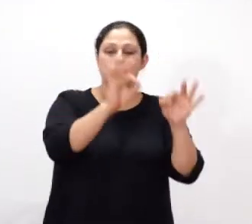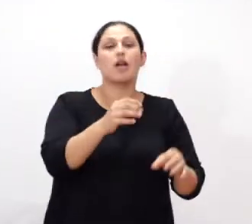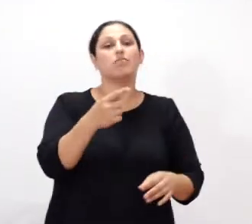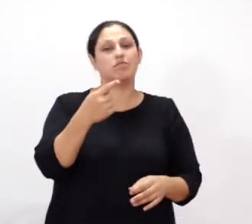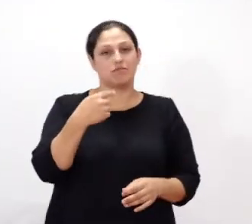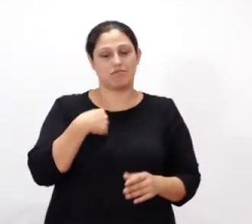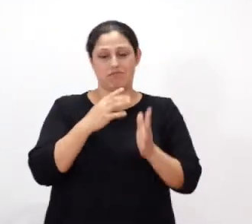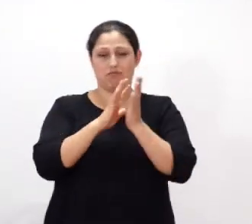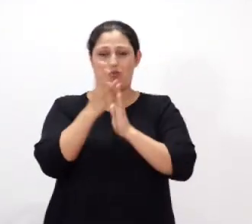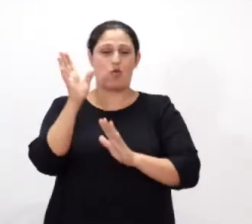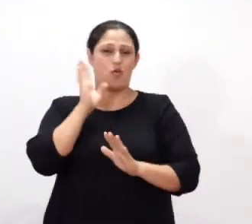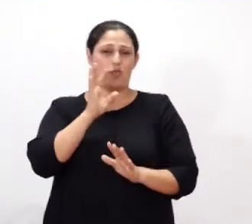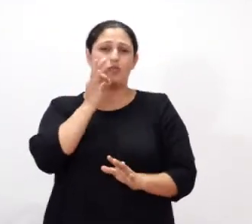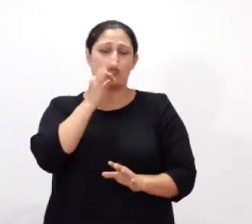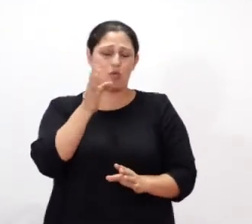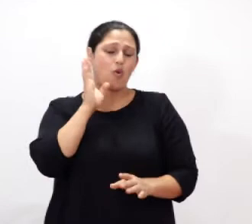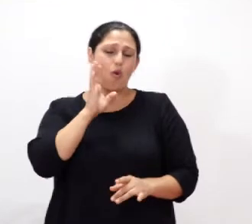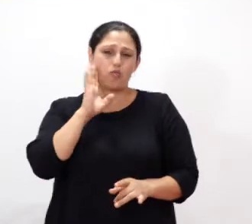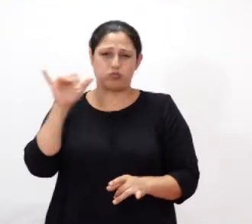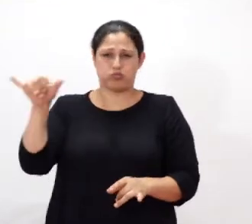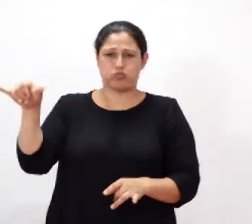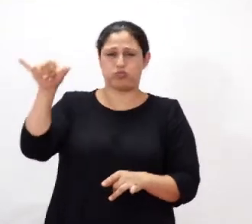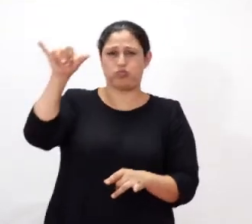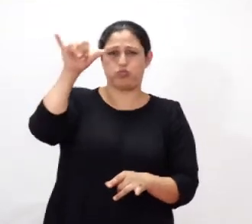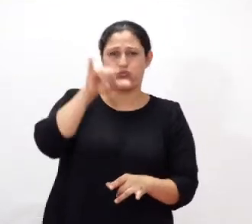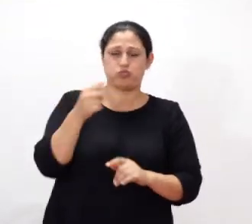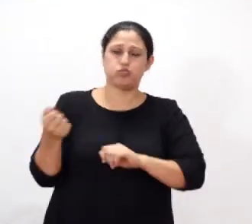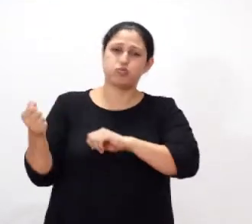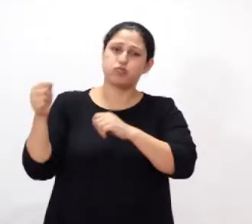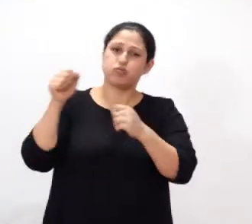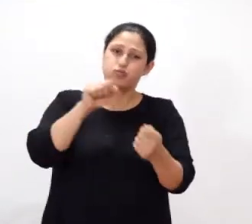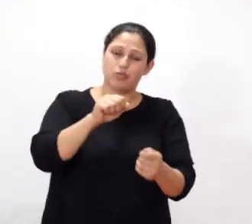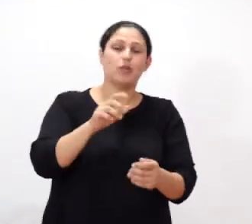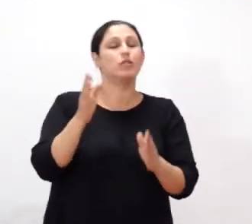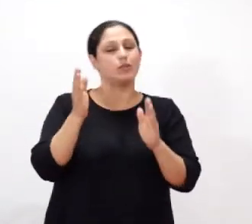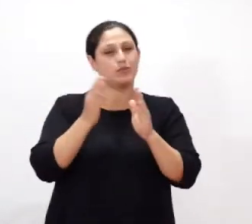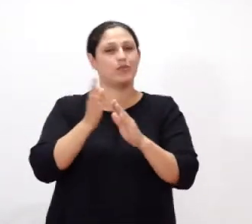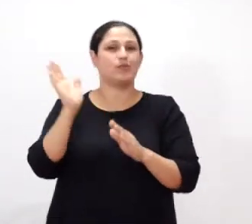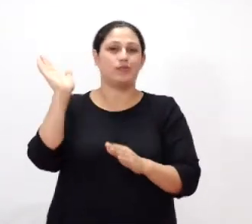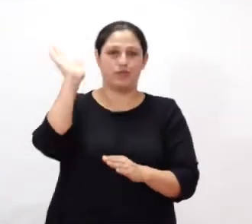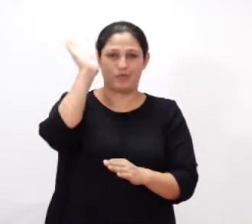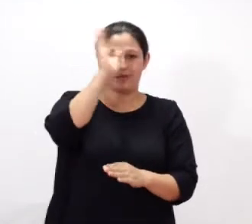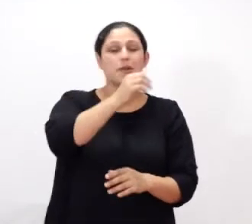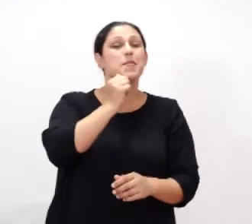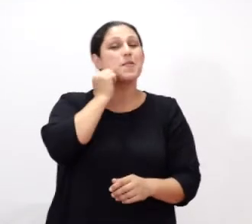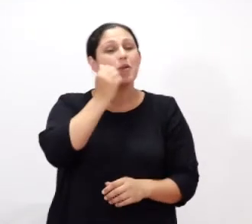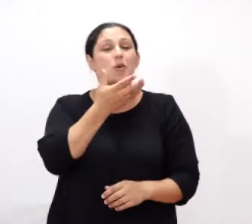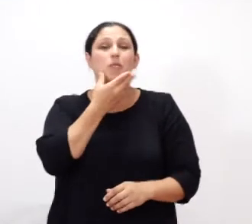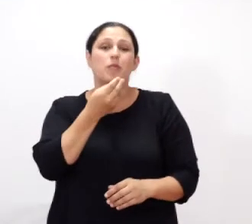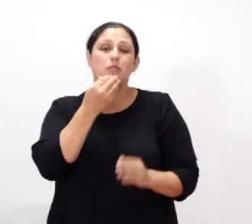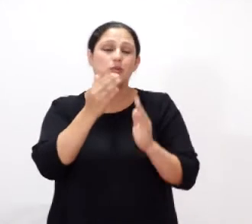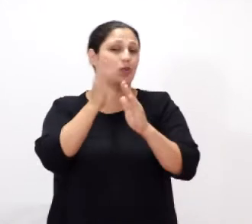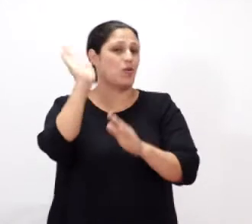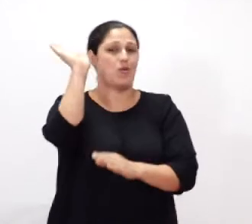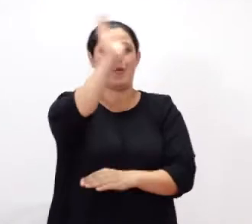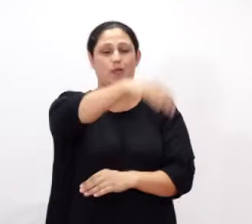ستیل آب دهید و به نزد بابای و بی بی و پدر و مادرتان